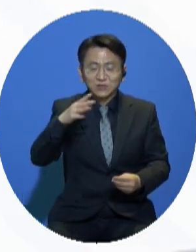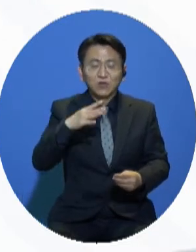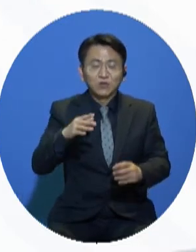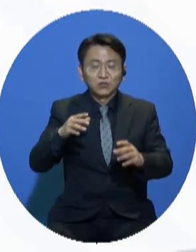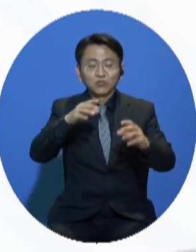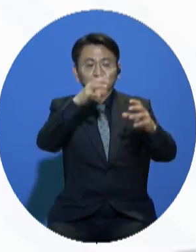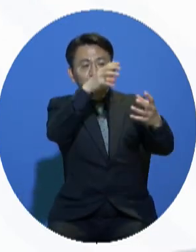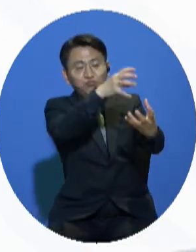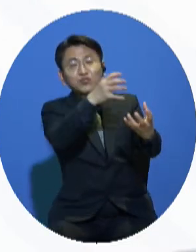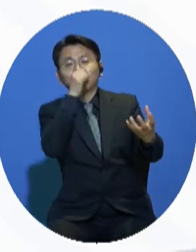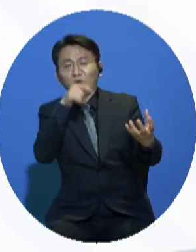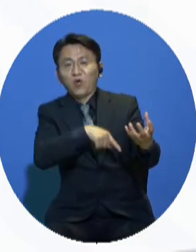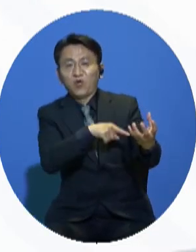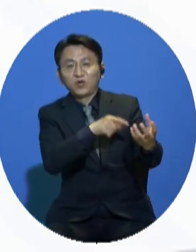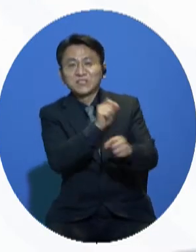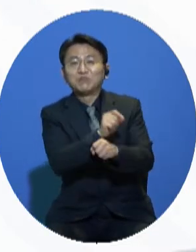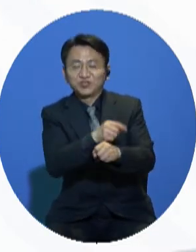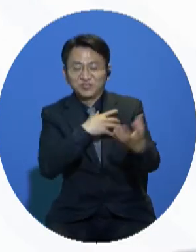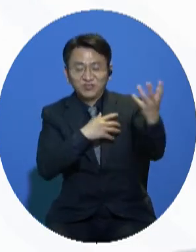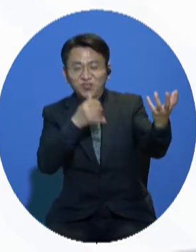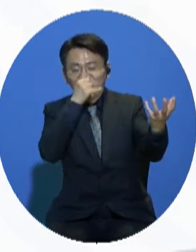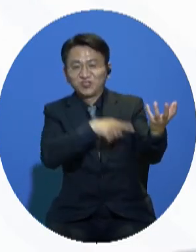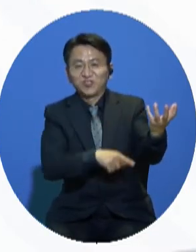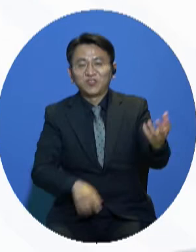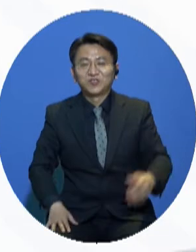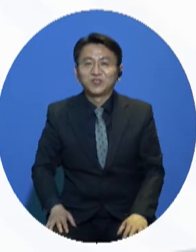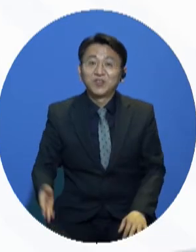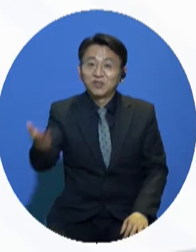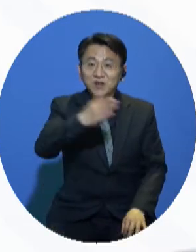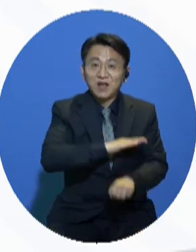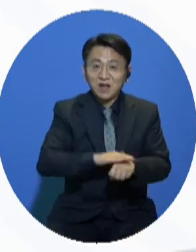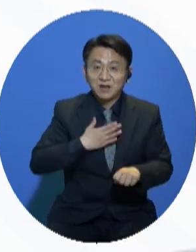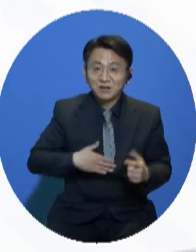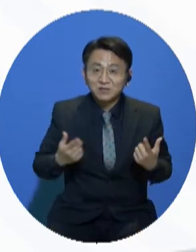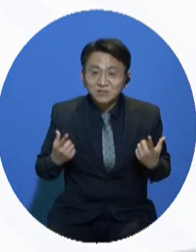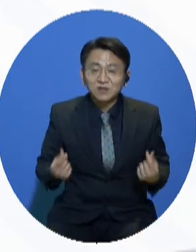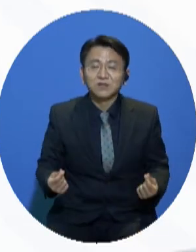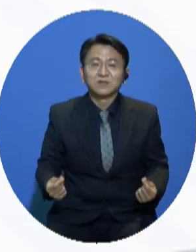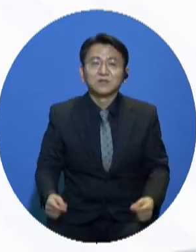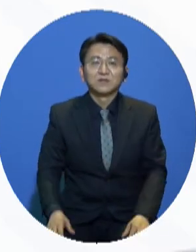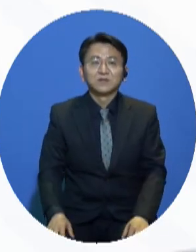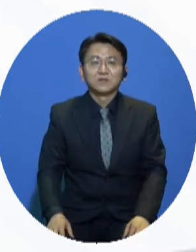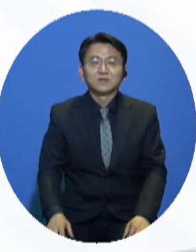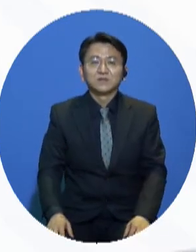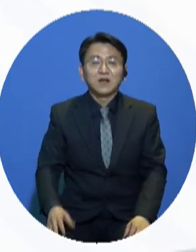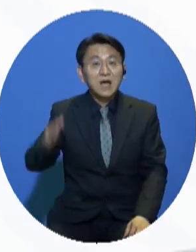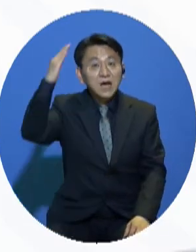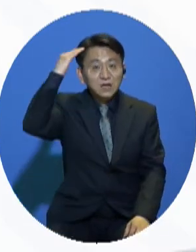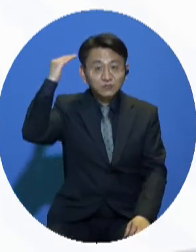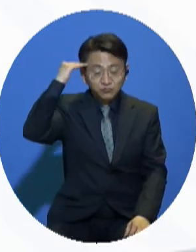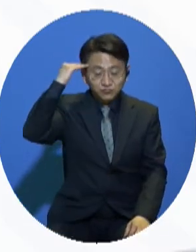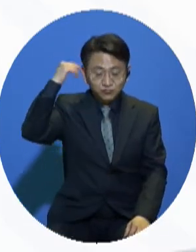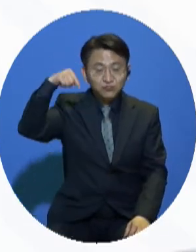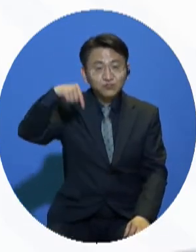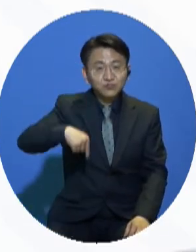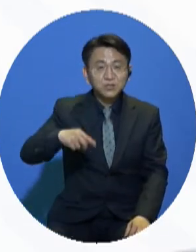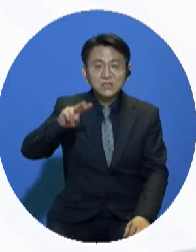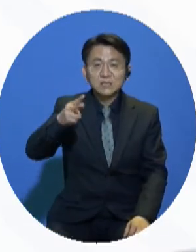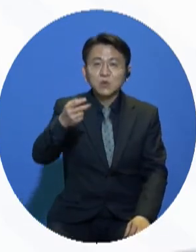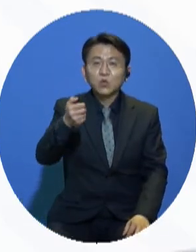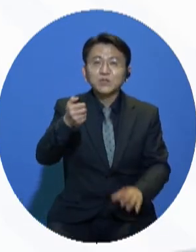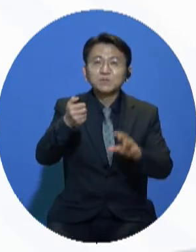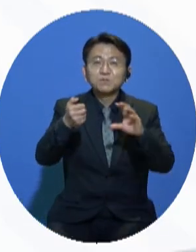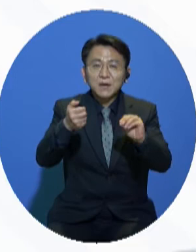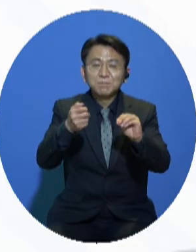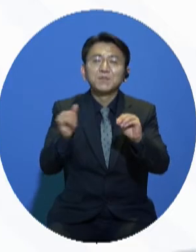갖고 있습니다. Population is 잘 아시겠지만 more than 2. 한국에서는 250만